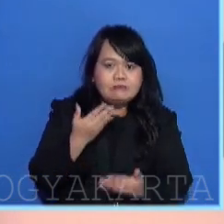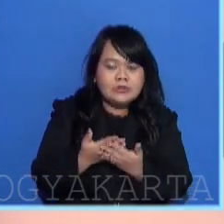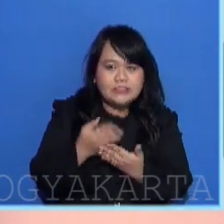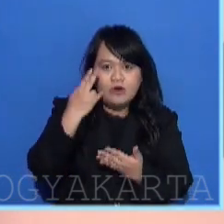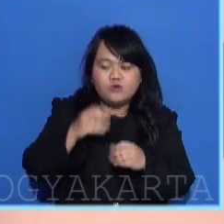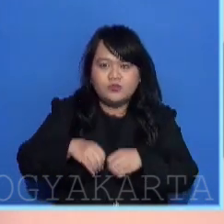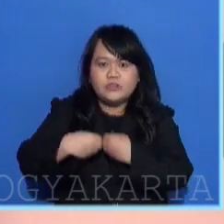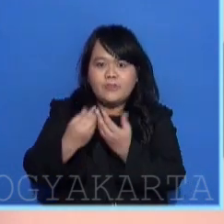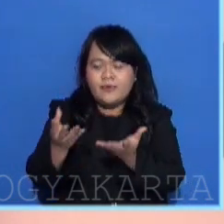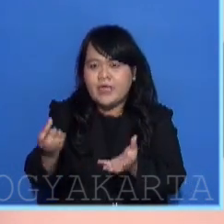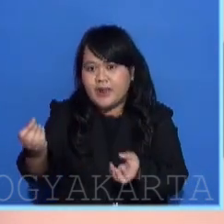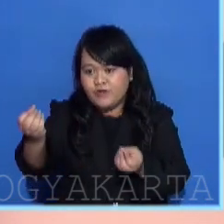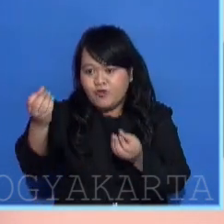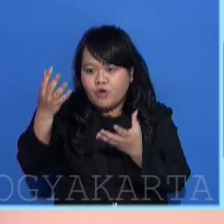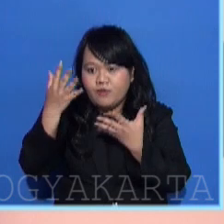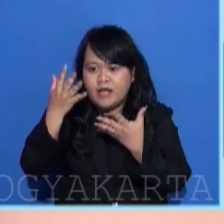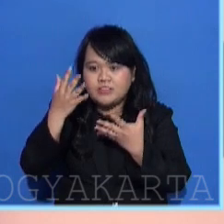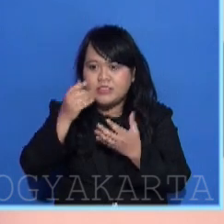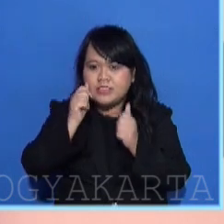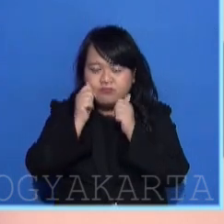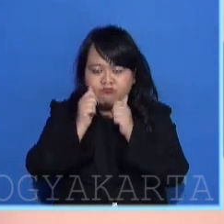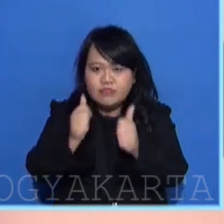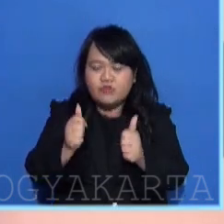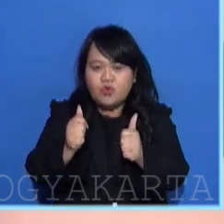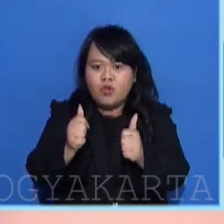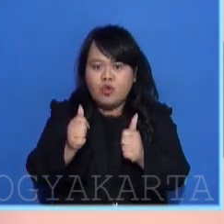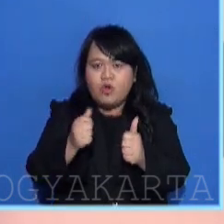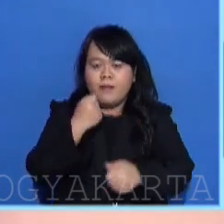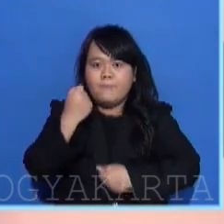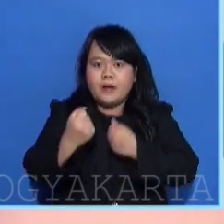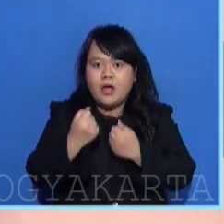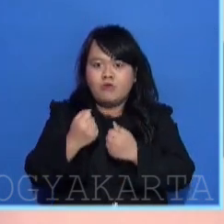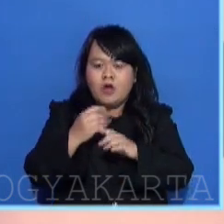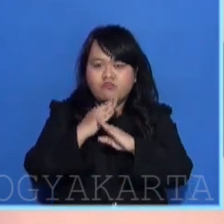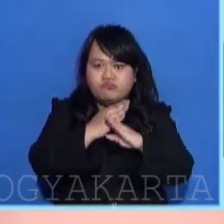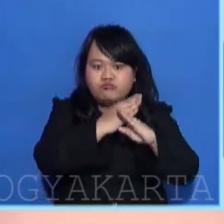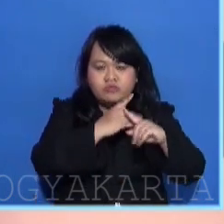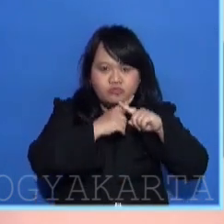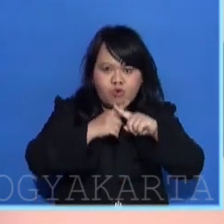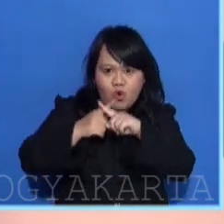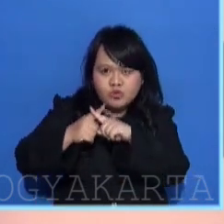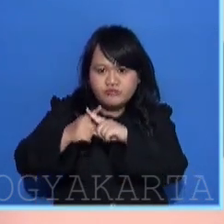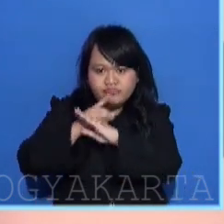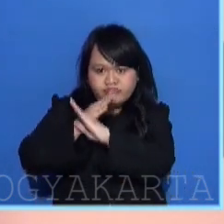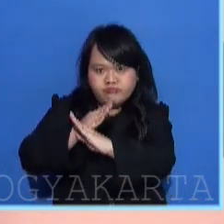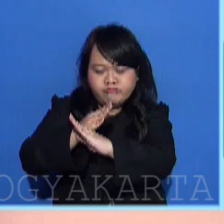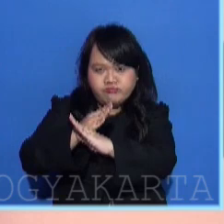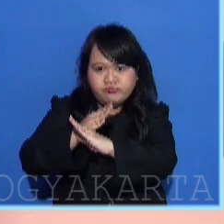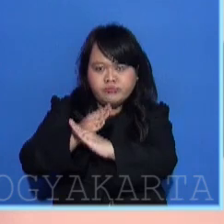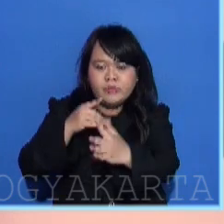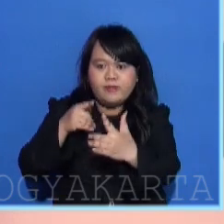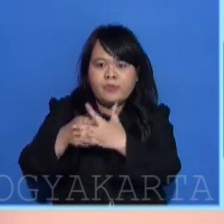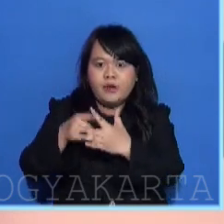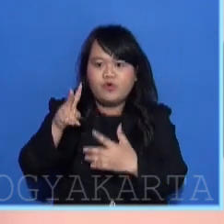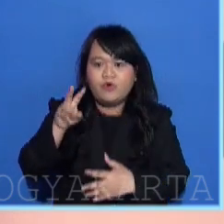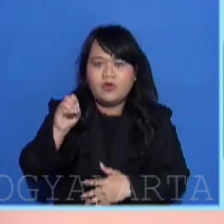dapat memberikan informasi sebenarnya dan melakukan kontra narasi untuk berbagai hoax pada pemilu